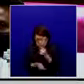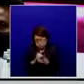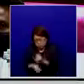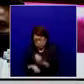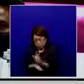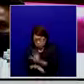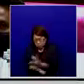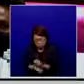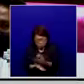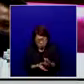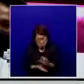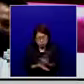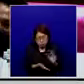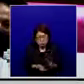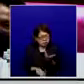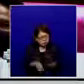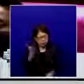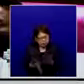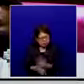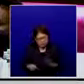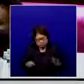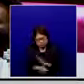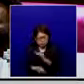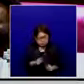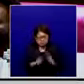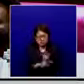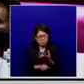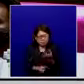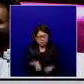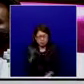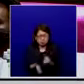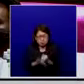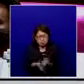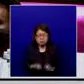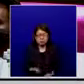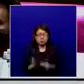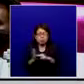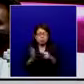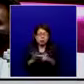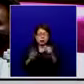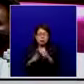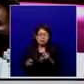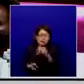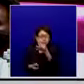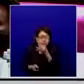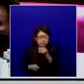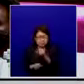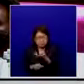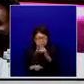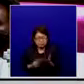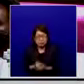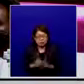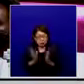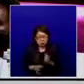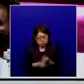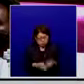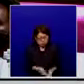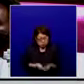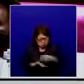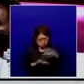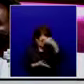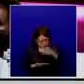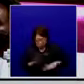ไรก็ได้ถ้าเขาไม่มีอันจะกินช่วยเขาเถอะคุณนิยามยังไงเกษตรกรนักศึกษาปนกันไปหมดเลย